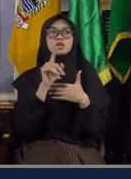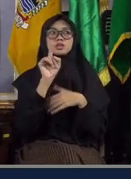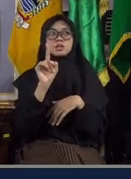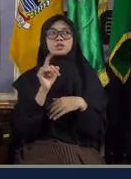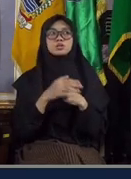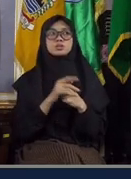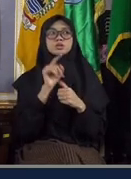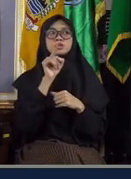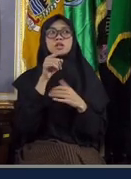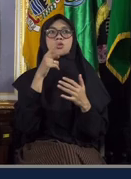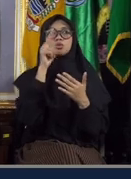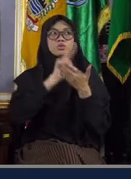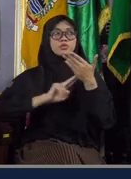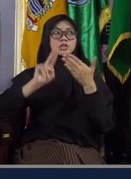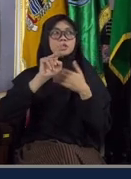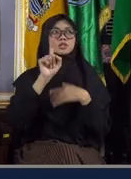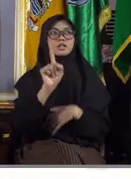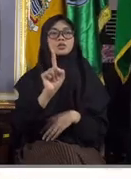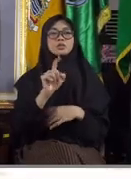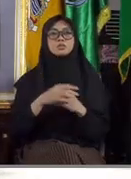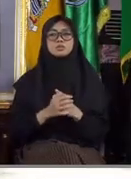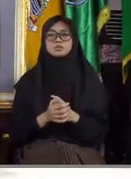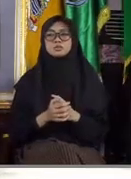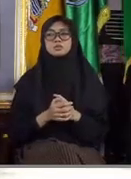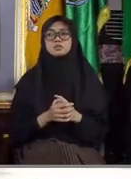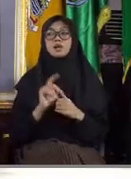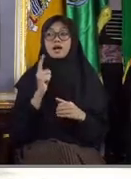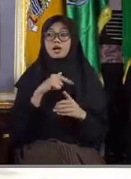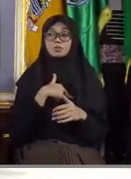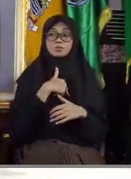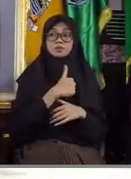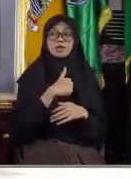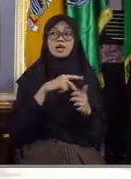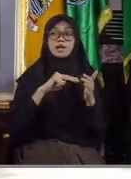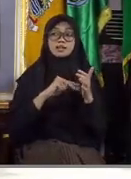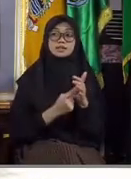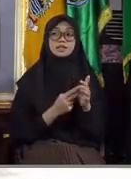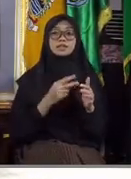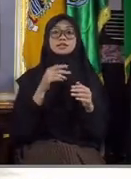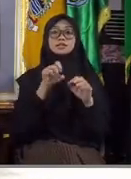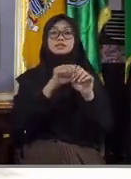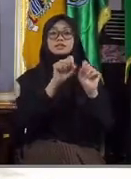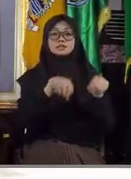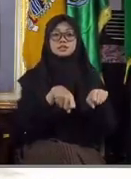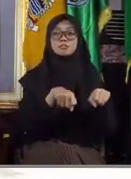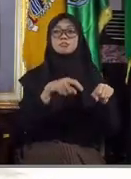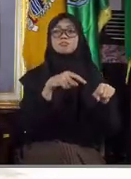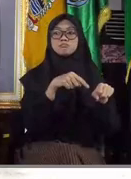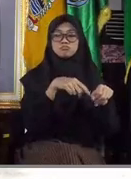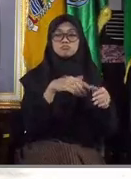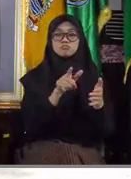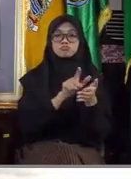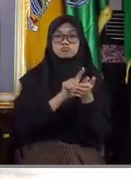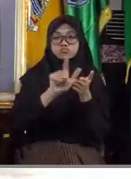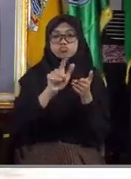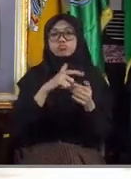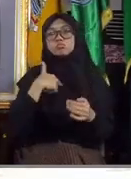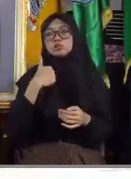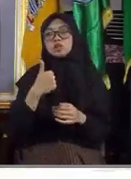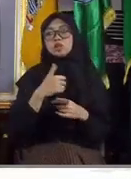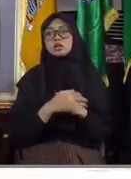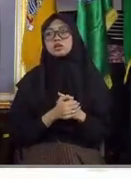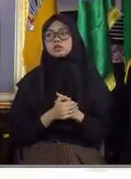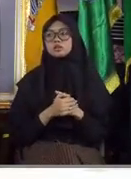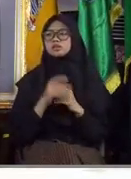di perguruan tinggi satu kalau itu bisa dilakukan maka sistem pentahelix ini akan bisa kita laksanakan Pak Edi tadi